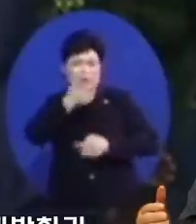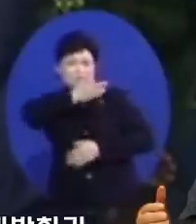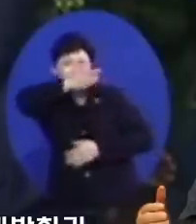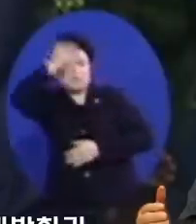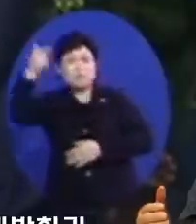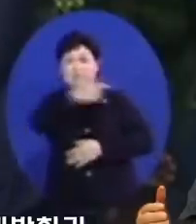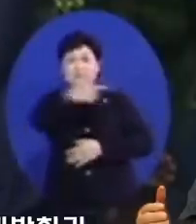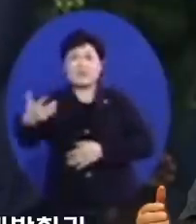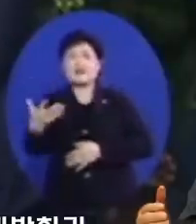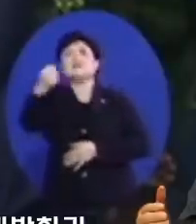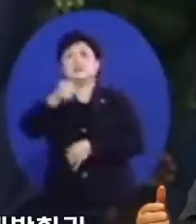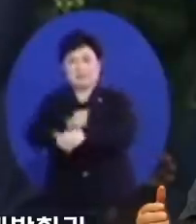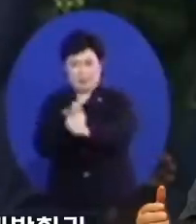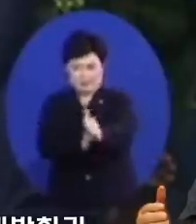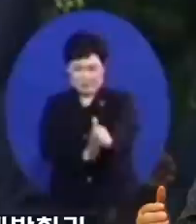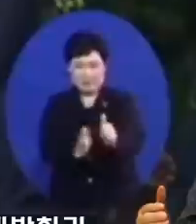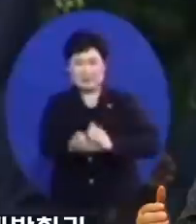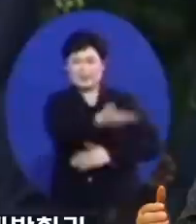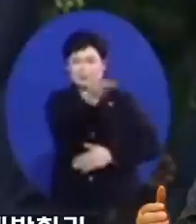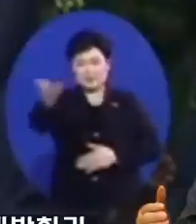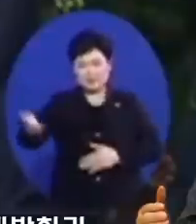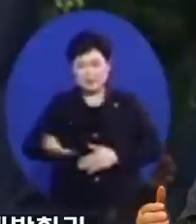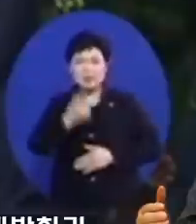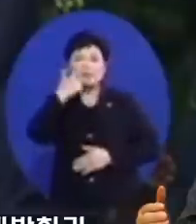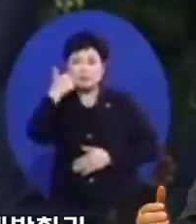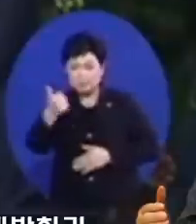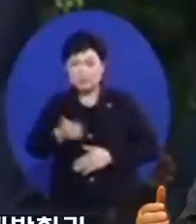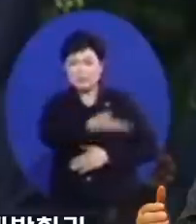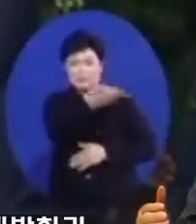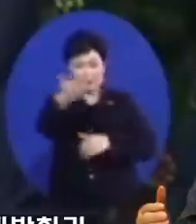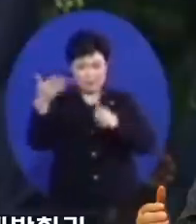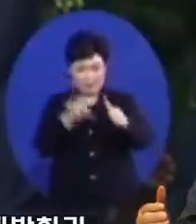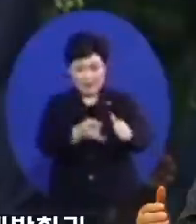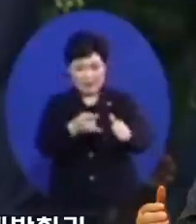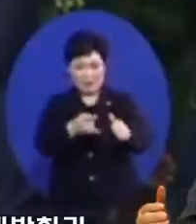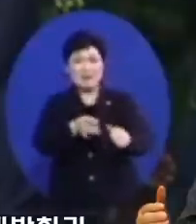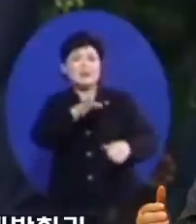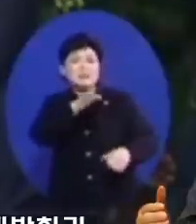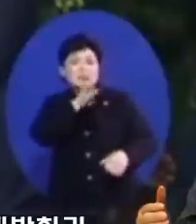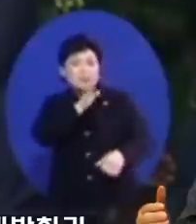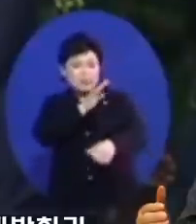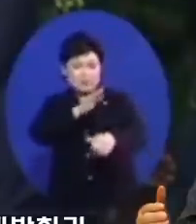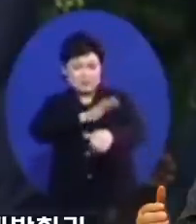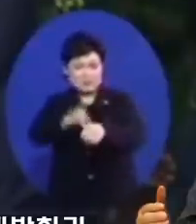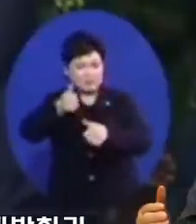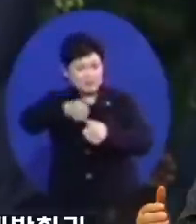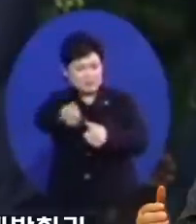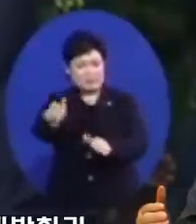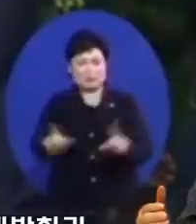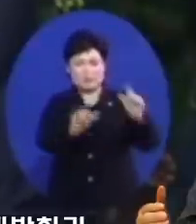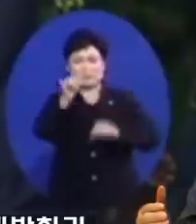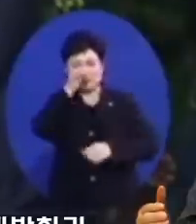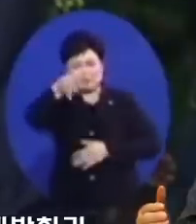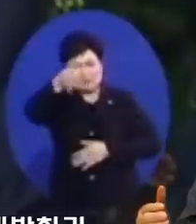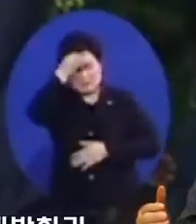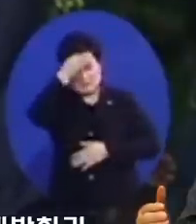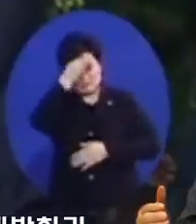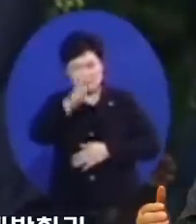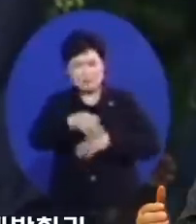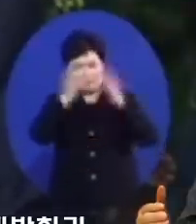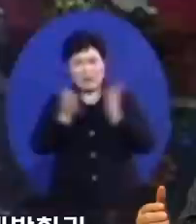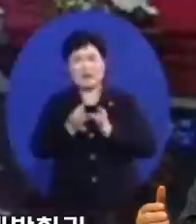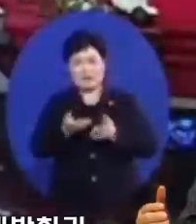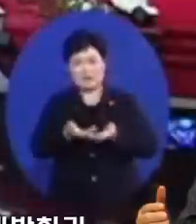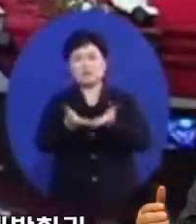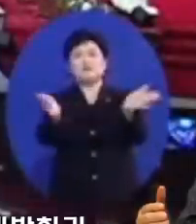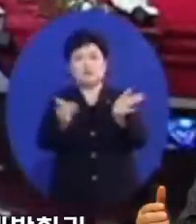크게 가지라는 것입니다. 여러분 이 아버지가 여러분에게 잘 승리하고 살 수 있는 재간을 주셨습니다.